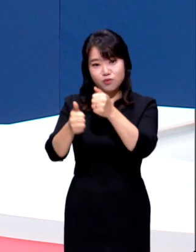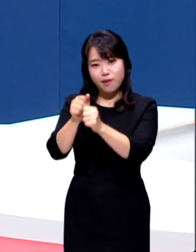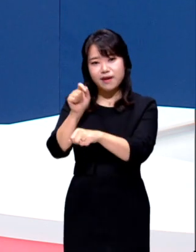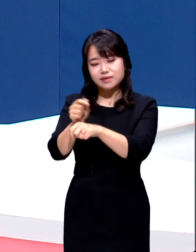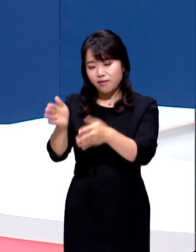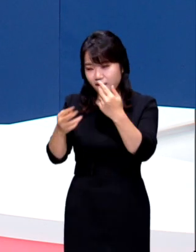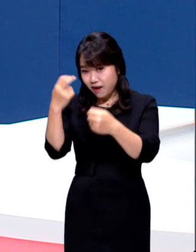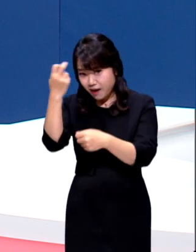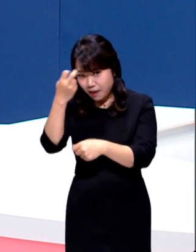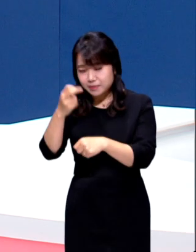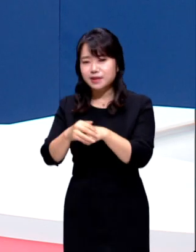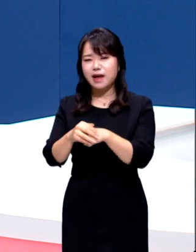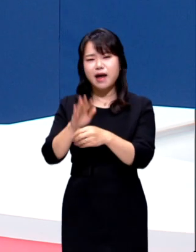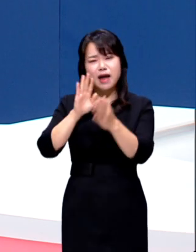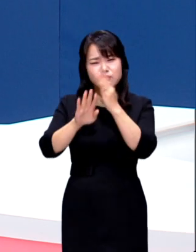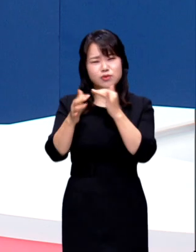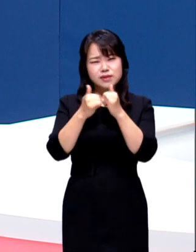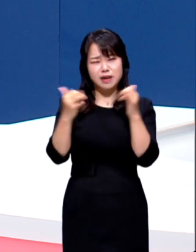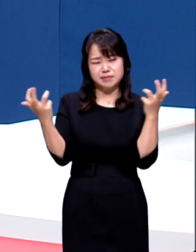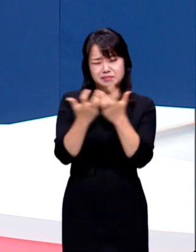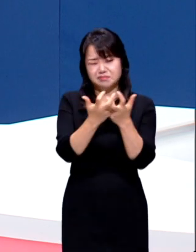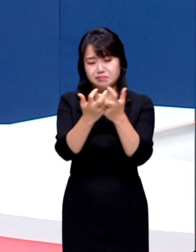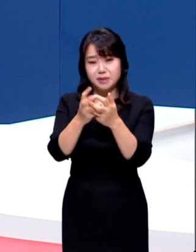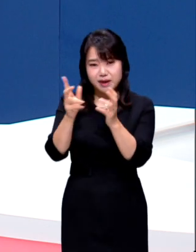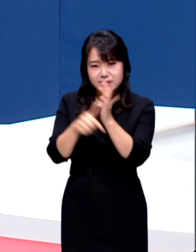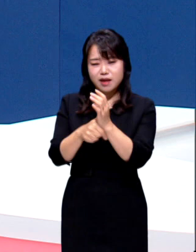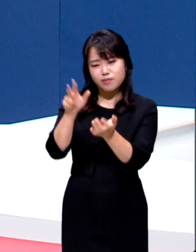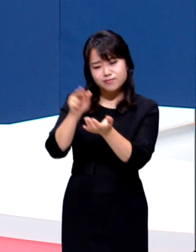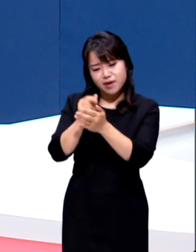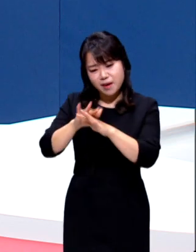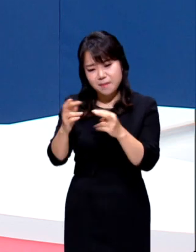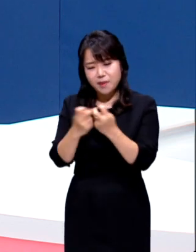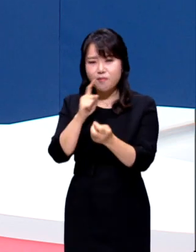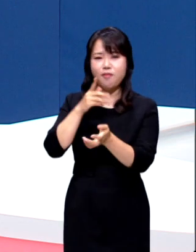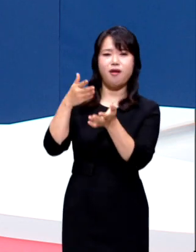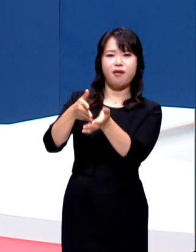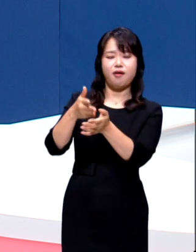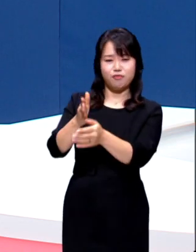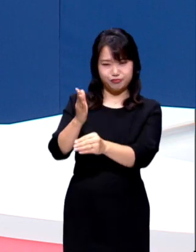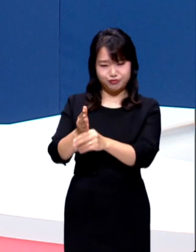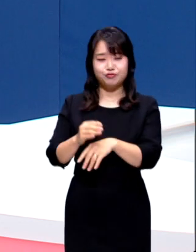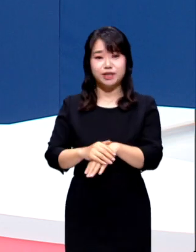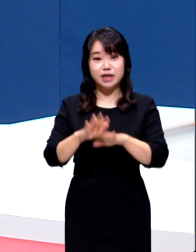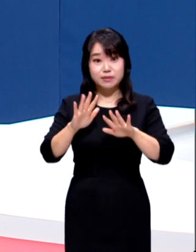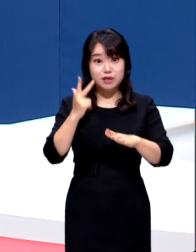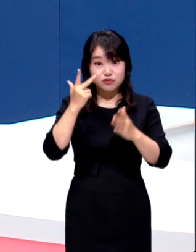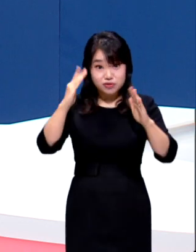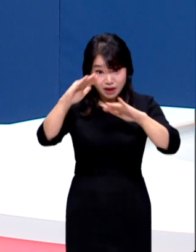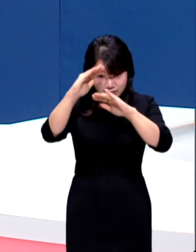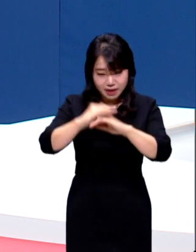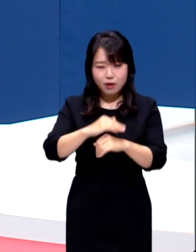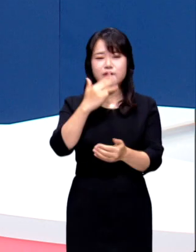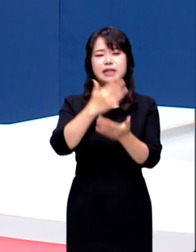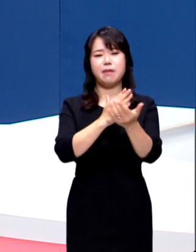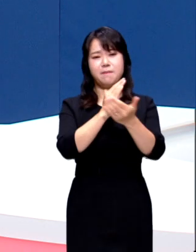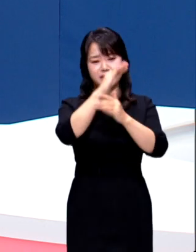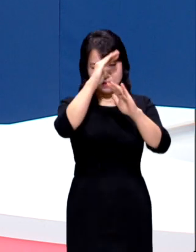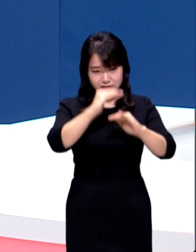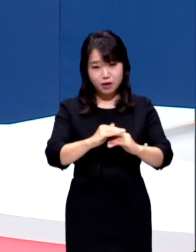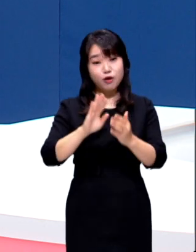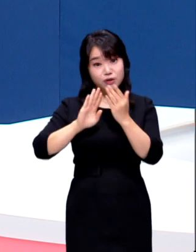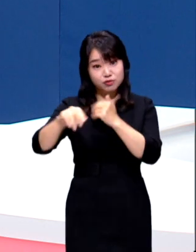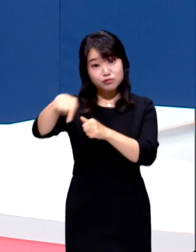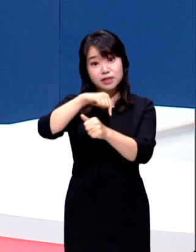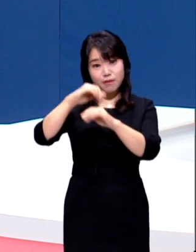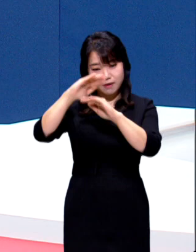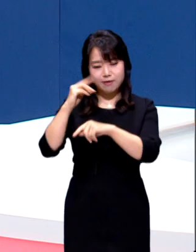겹쳐 인파 재난 등에 대한 여러 감사 지적도 나오고 있는데요. 네, 무겁지만 이번 주 보도된 이태원 참사 관련 후속